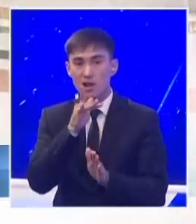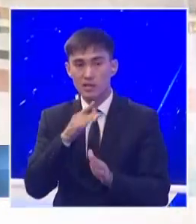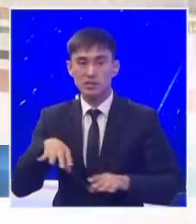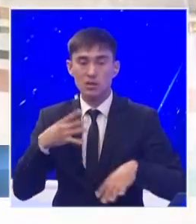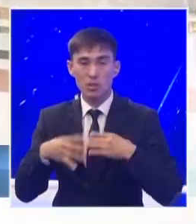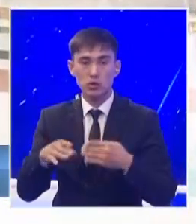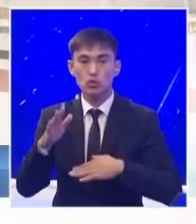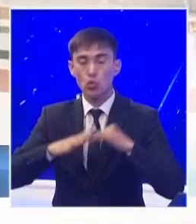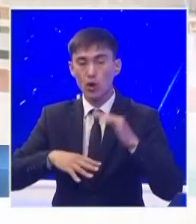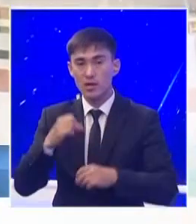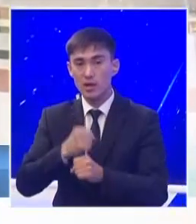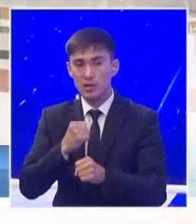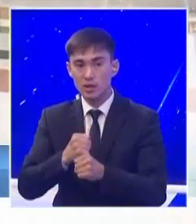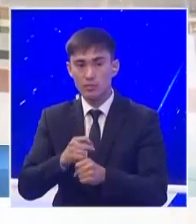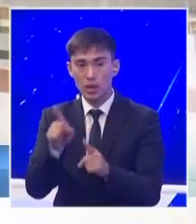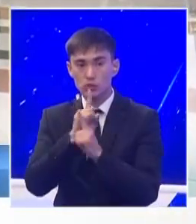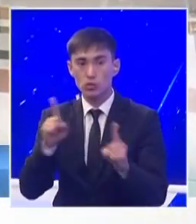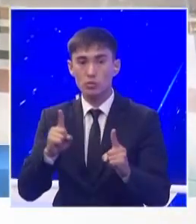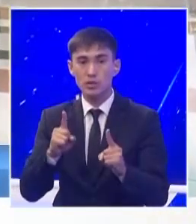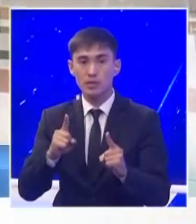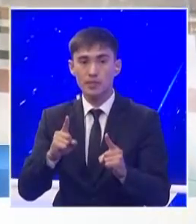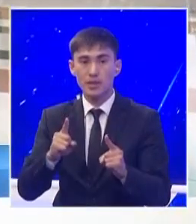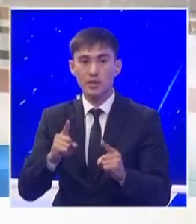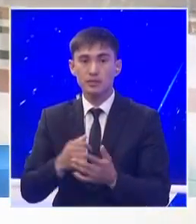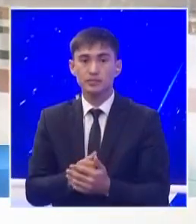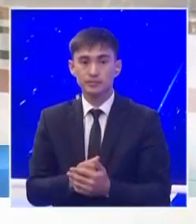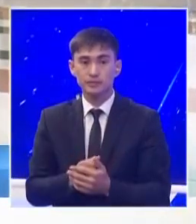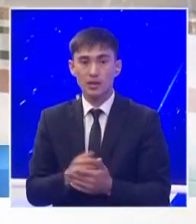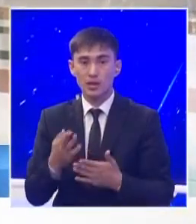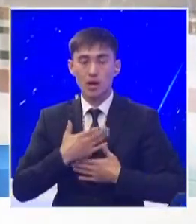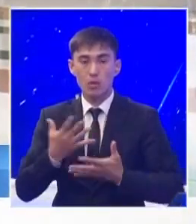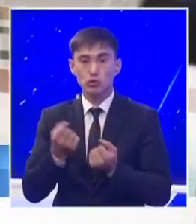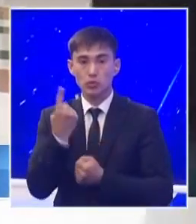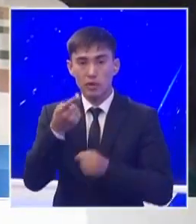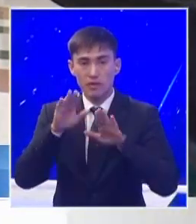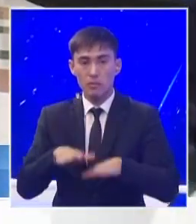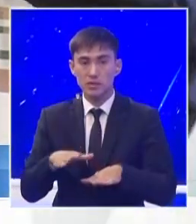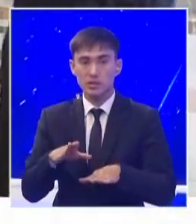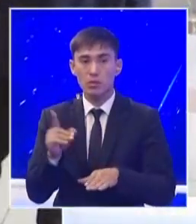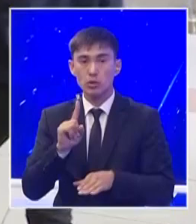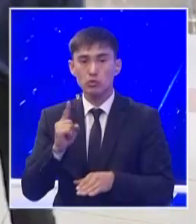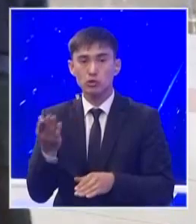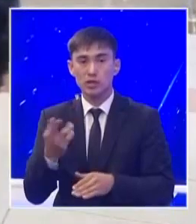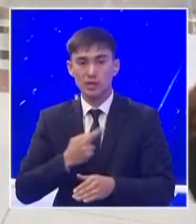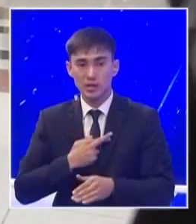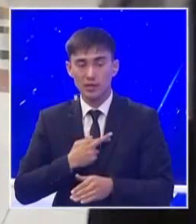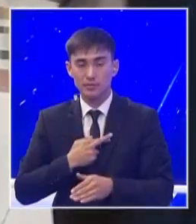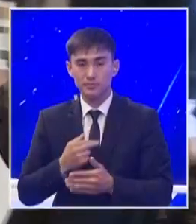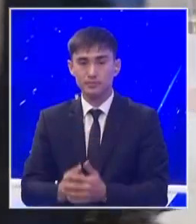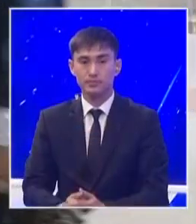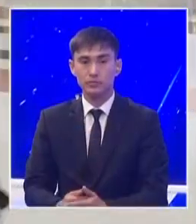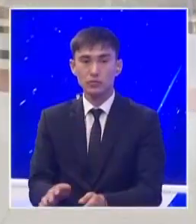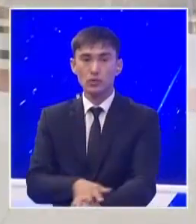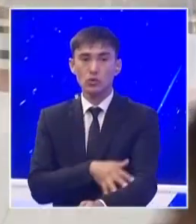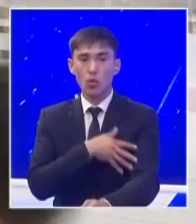занимаюсь рукоделием. Особенно люблю плести из бус. Я получила 1-е место, потому что я